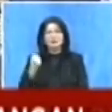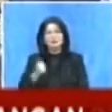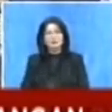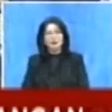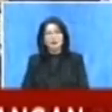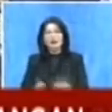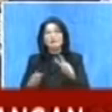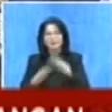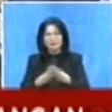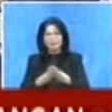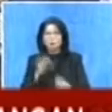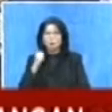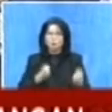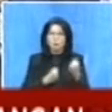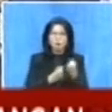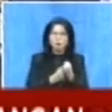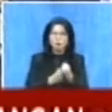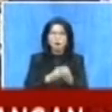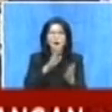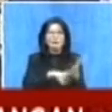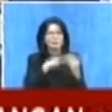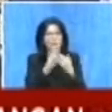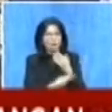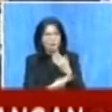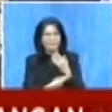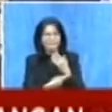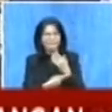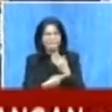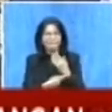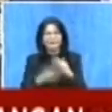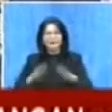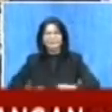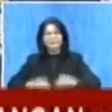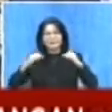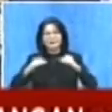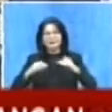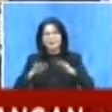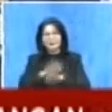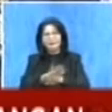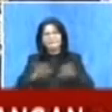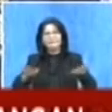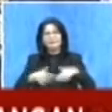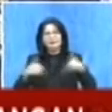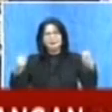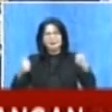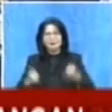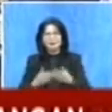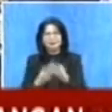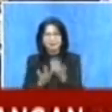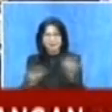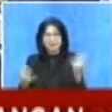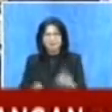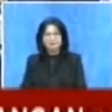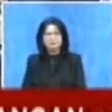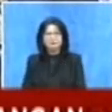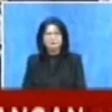untuk mendukung program prioritas dan peningkatan kesejahteraan masyarakat. Inovasi di sisi